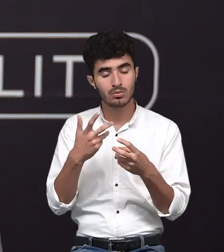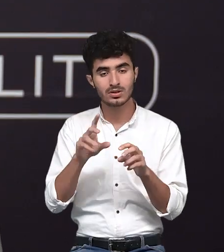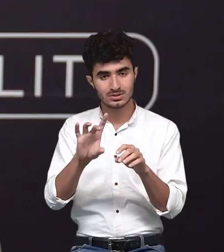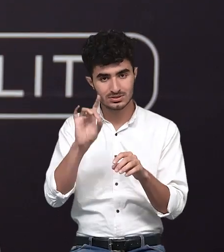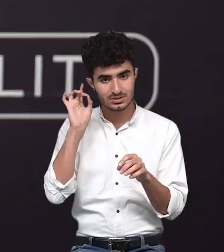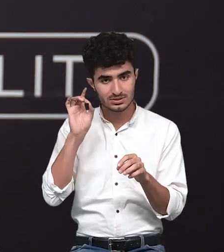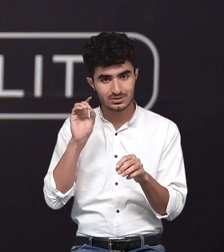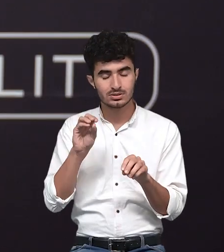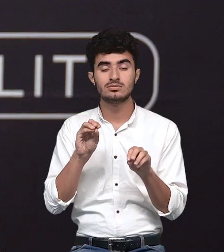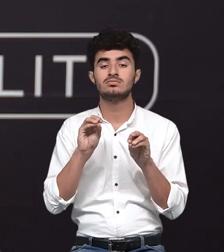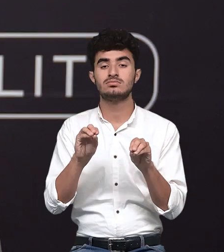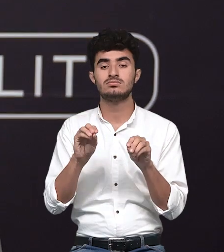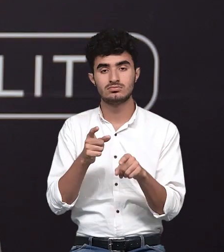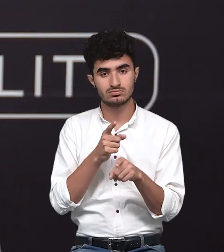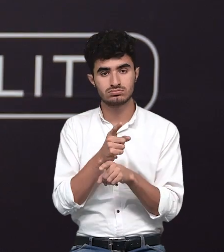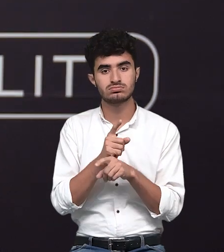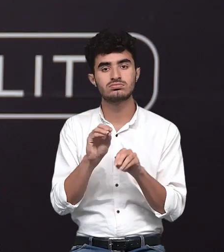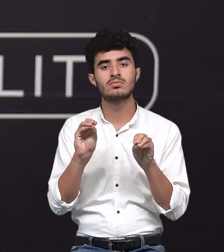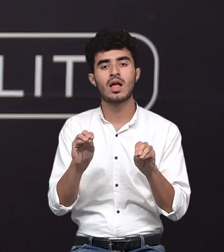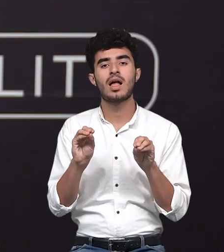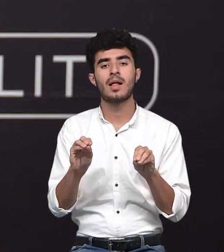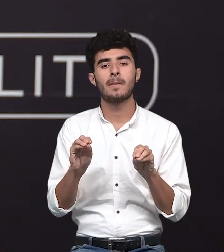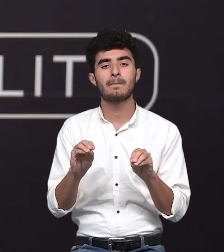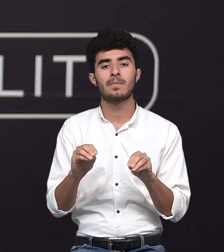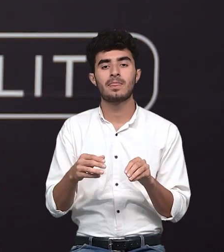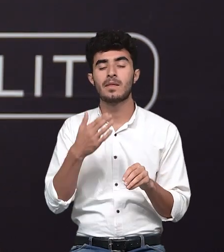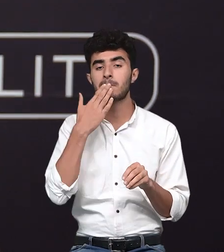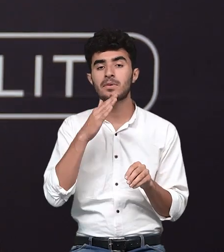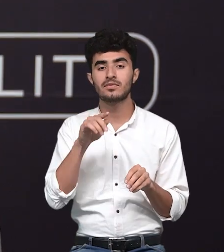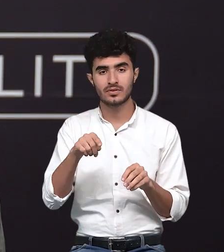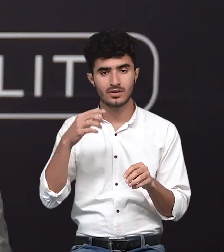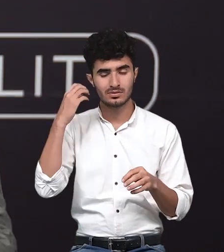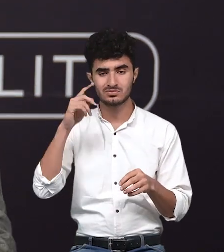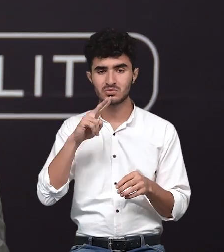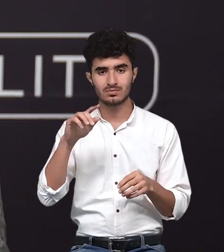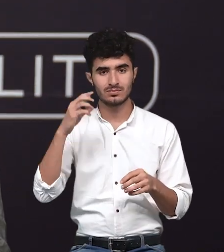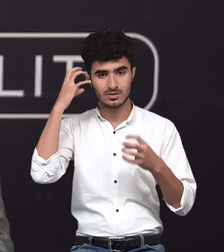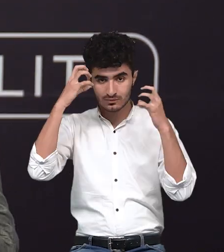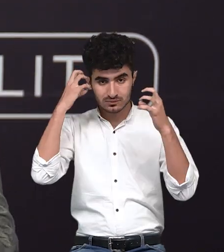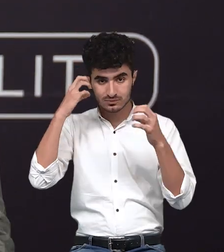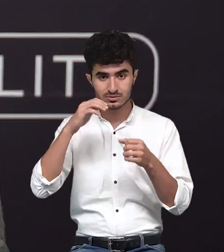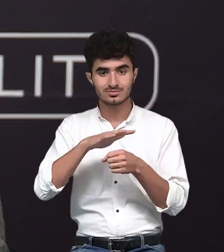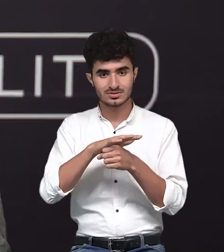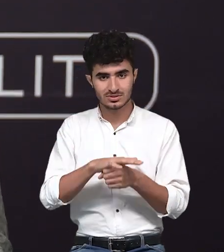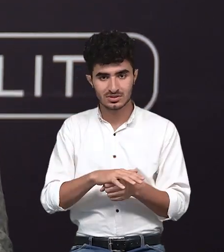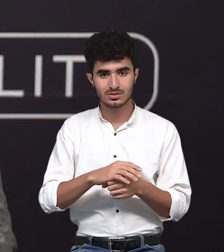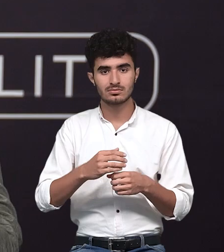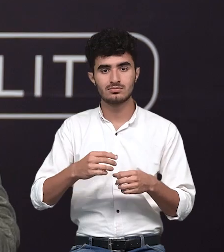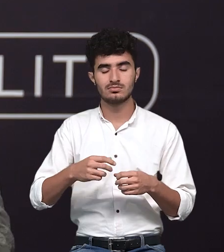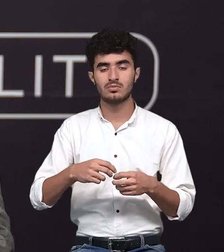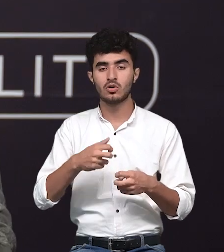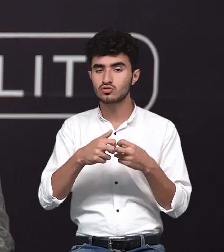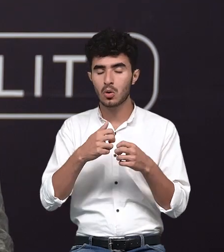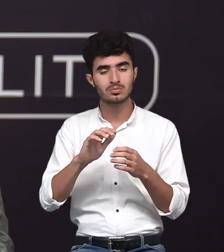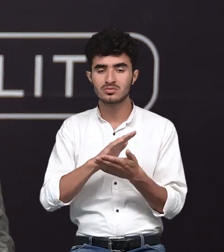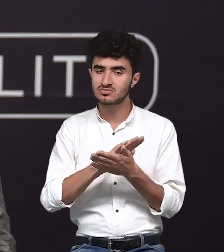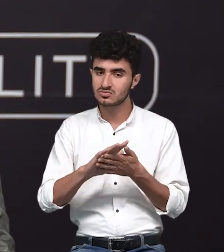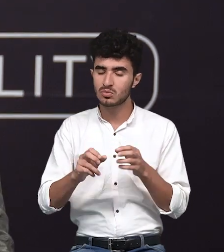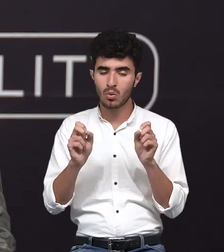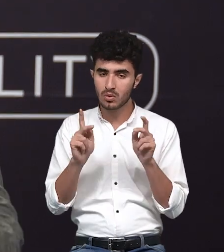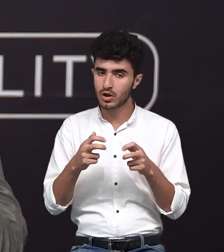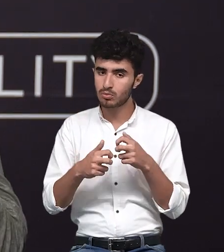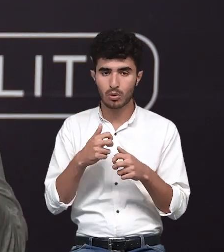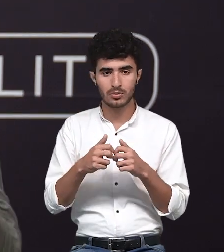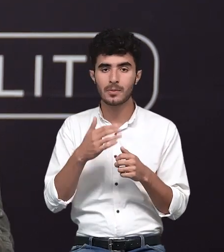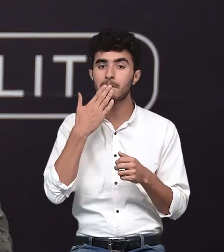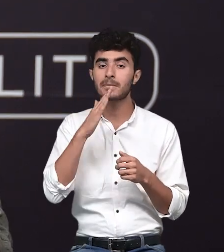کو کر کے ڈیل کرنا چاہیے اور اس کے اوپر کوئی اسٹگما نہیں سمجھنا چاہیے، چونکہ اس بچے کی پروفائل آگے افیکٹ کرتی